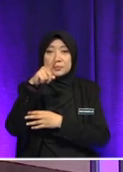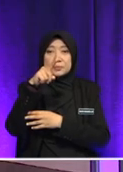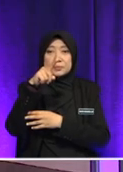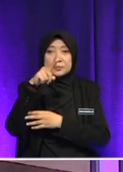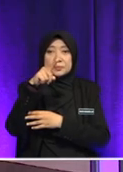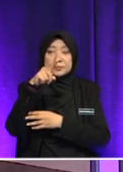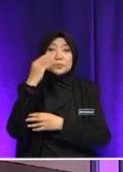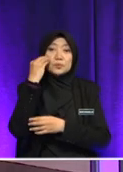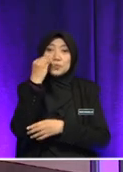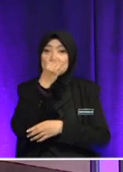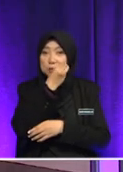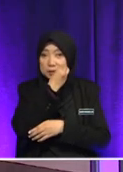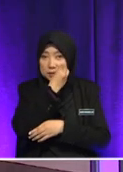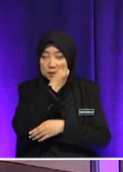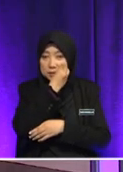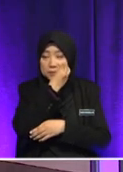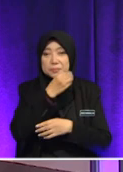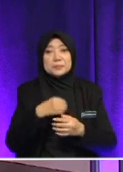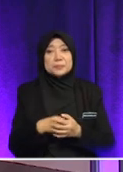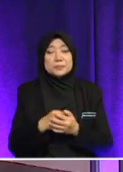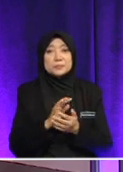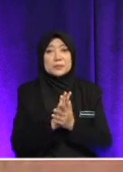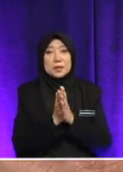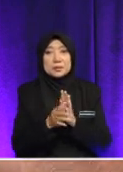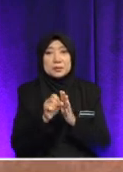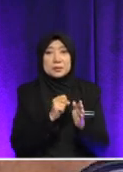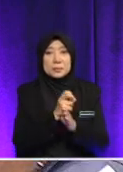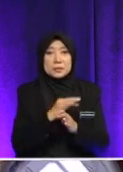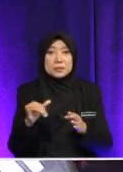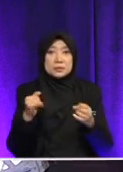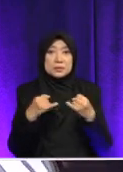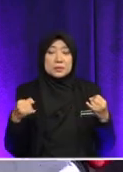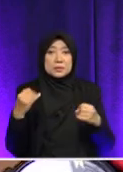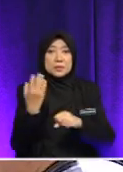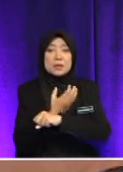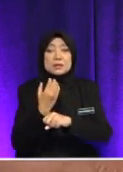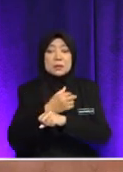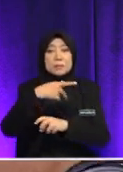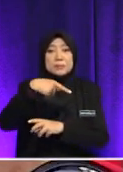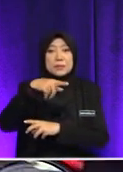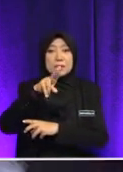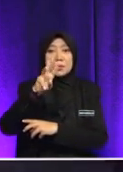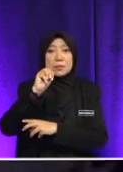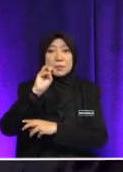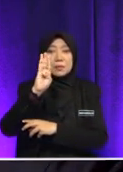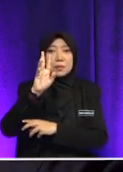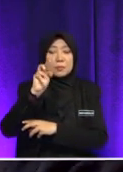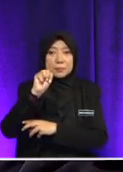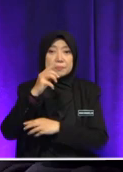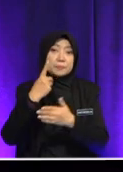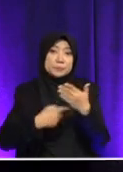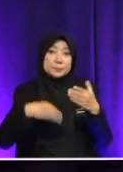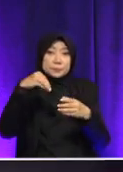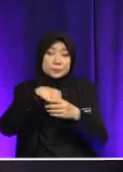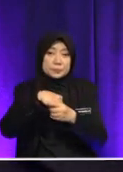pokok bunga Oke so ya ini sebenarnya adalah jenis kaca Lombok so apa komposisi bagi kaca ini